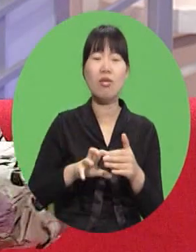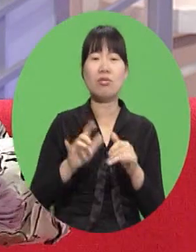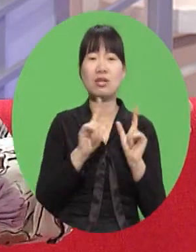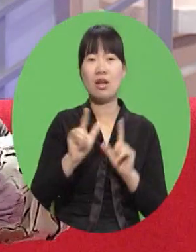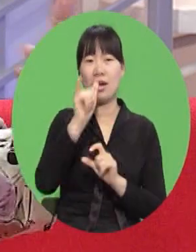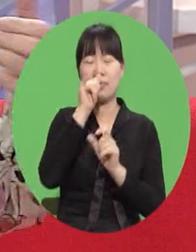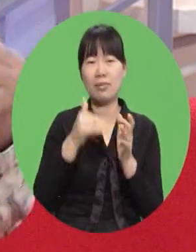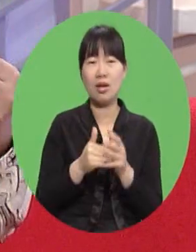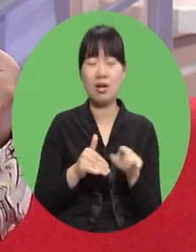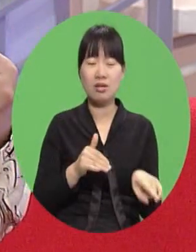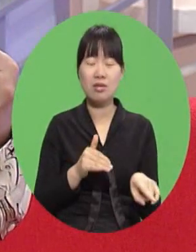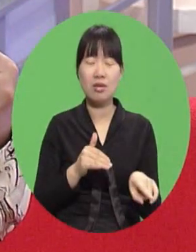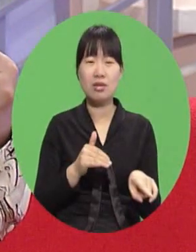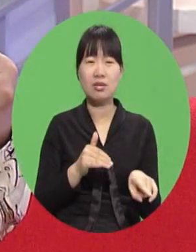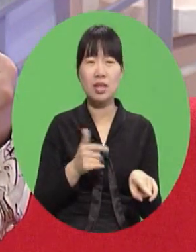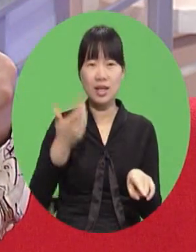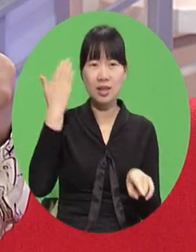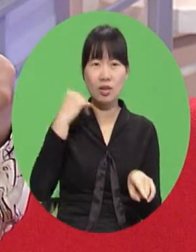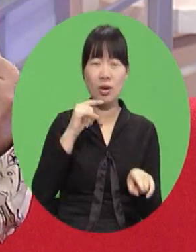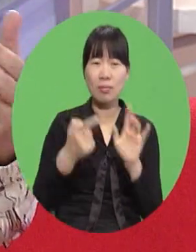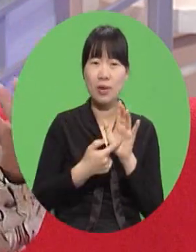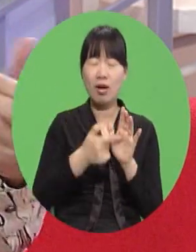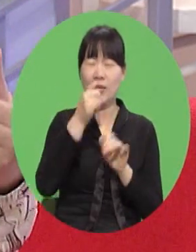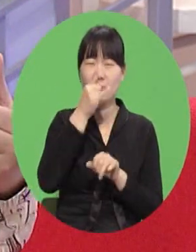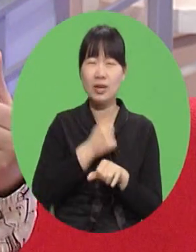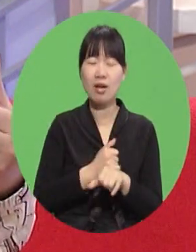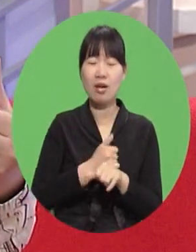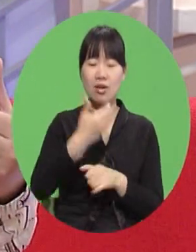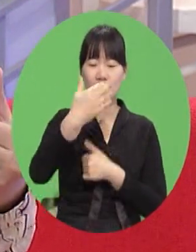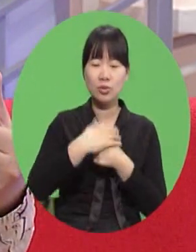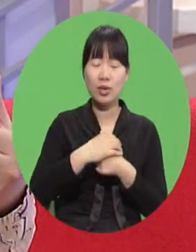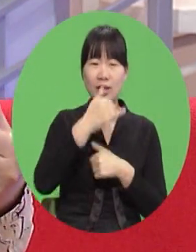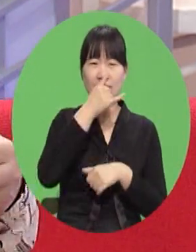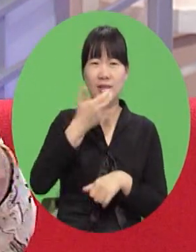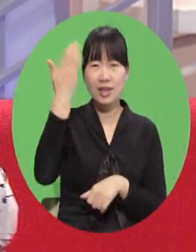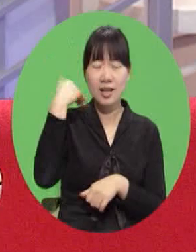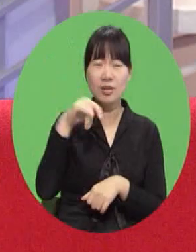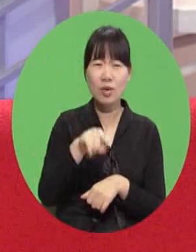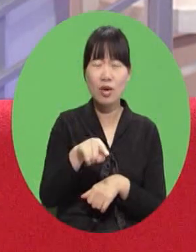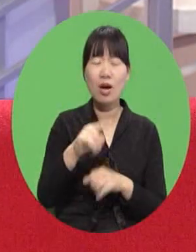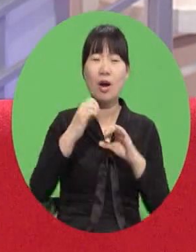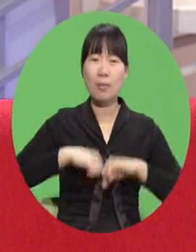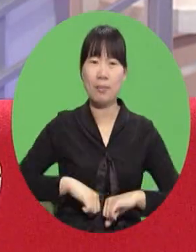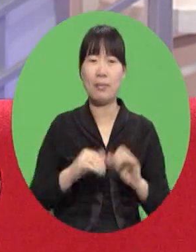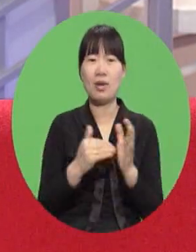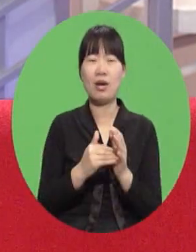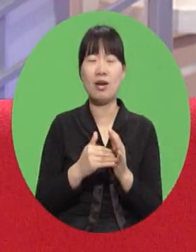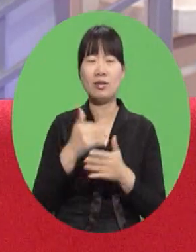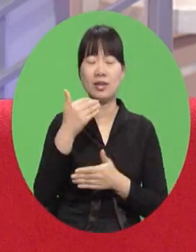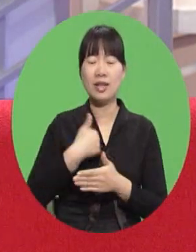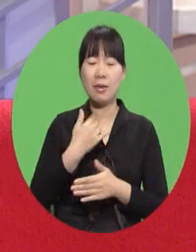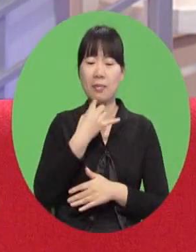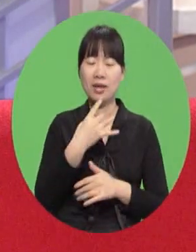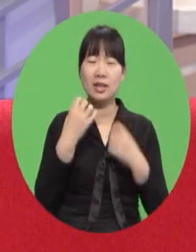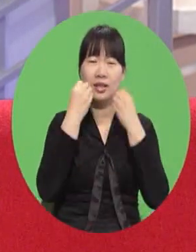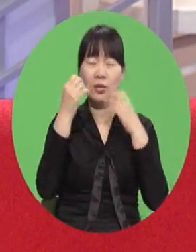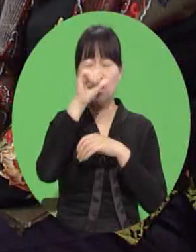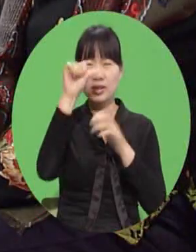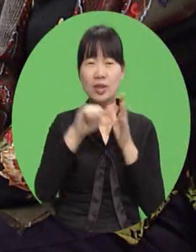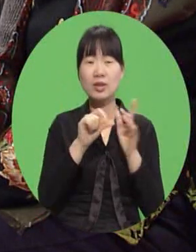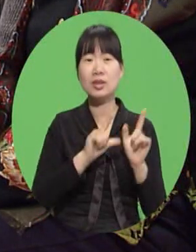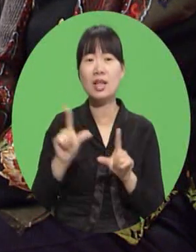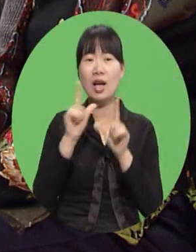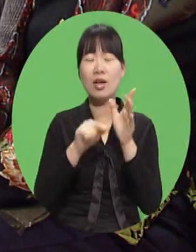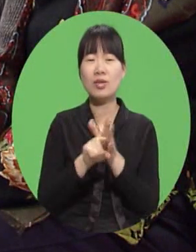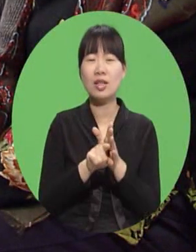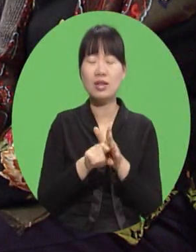그래서 이것을 옛것이라고 표현을 한다면 주어져 있는 옛것을 허물고 나만의 새로운 인생을